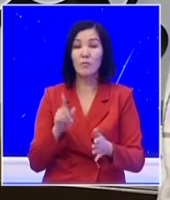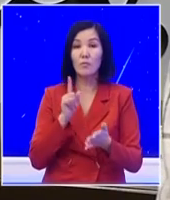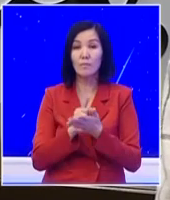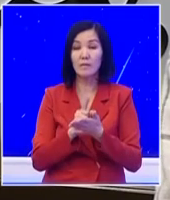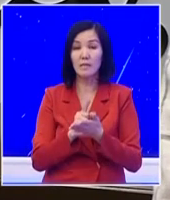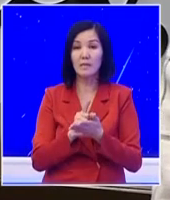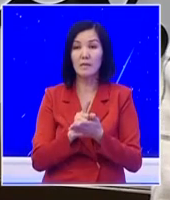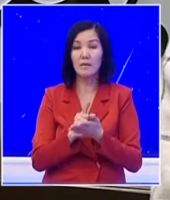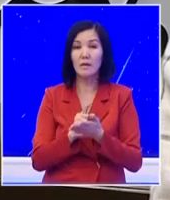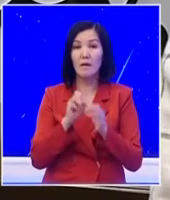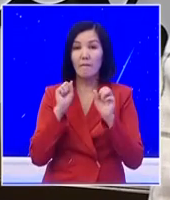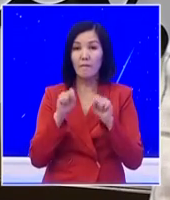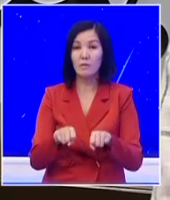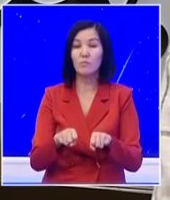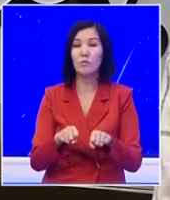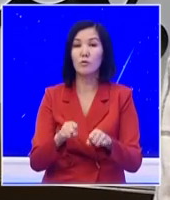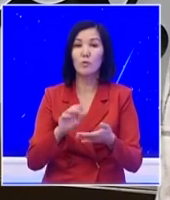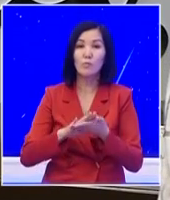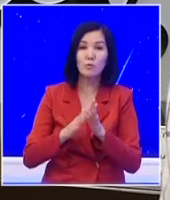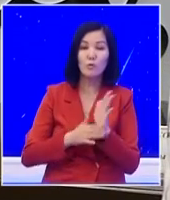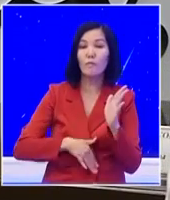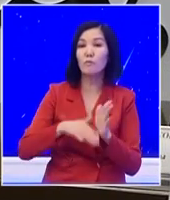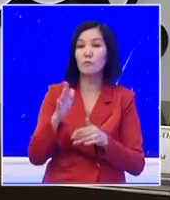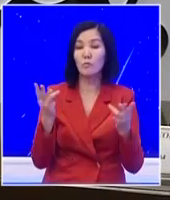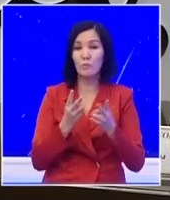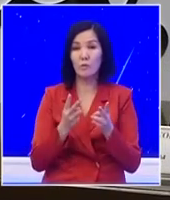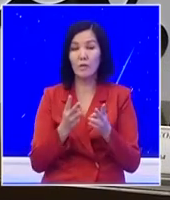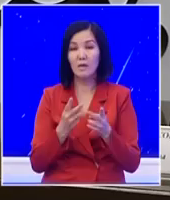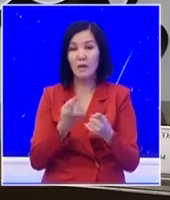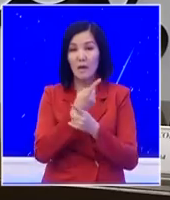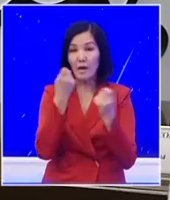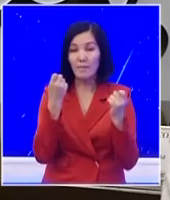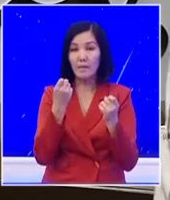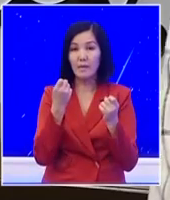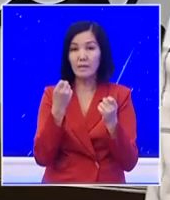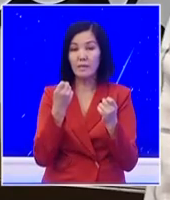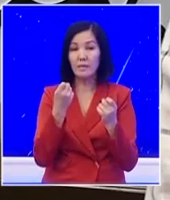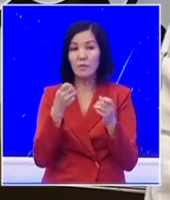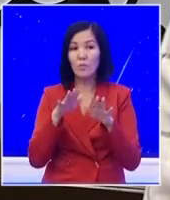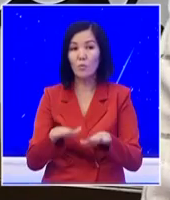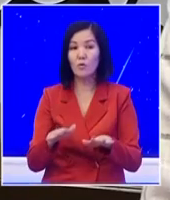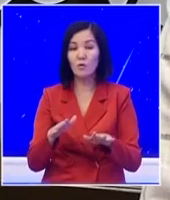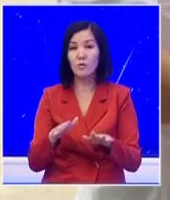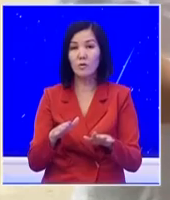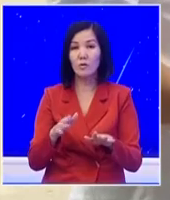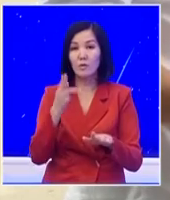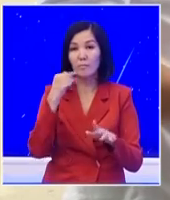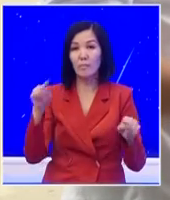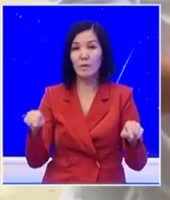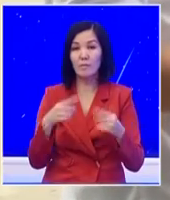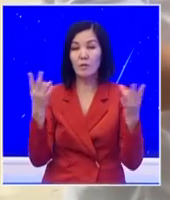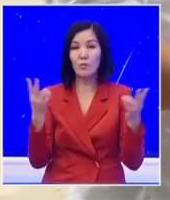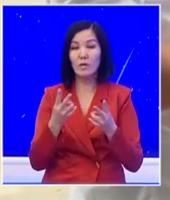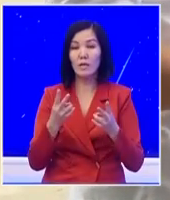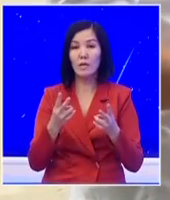түрлі қолжетімді болу керек. Одан сонымен қоса және ақпараттық стендтар бейімделу керек. Биыл